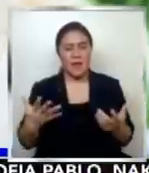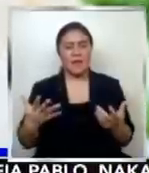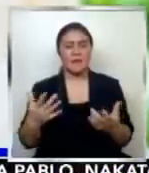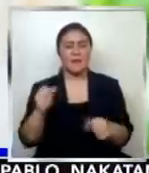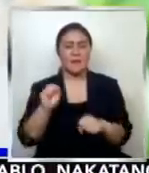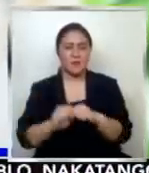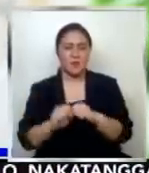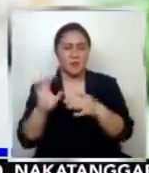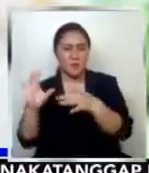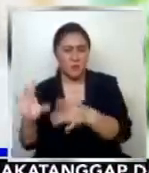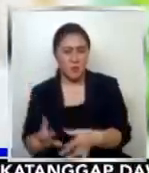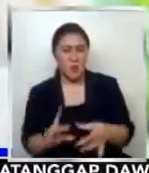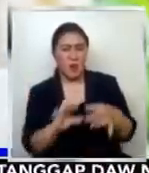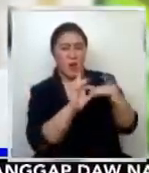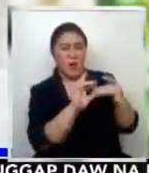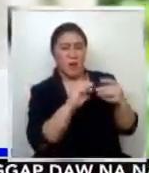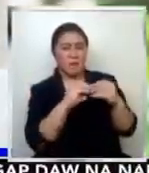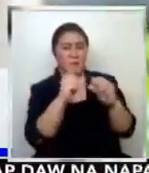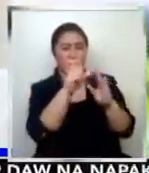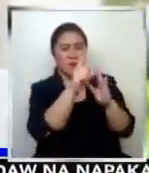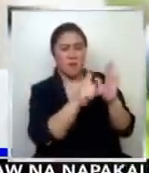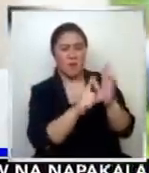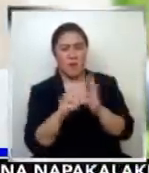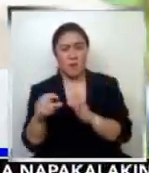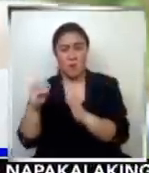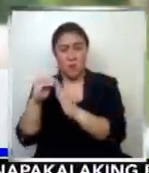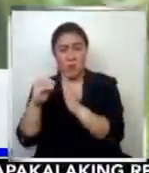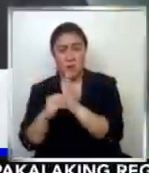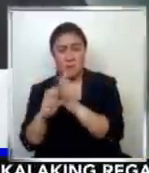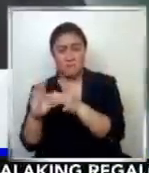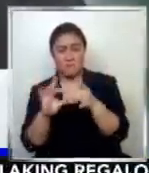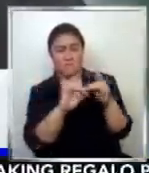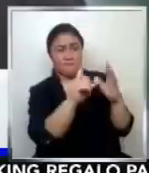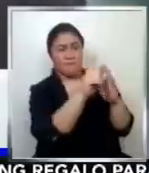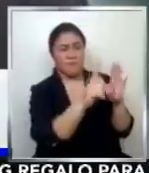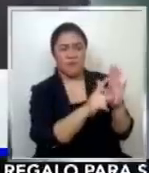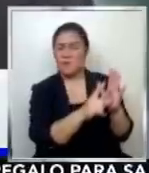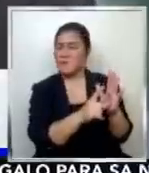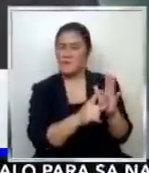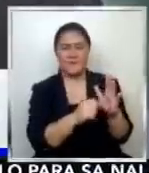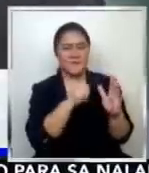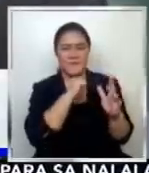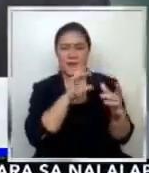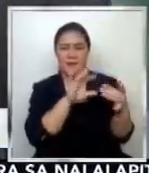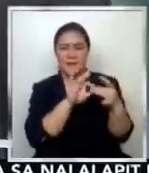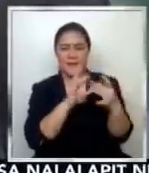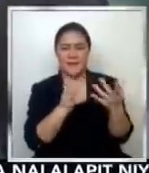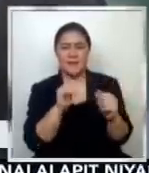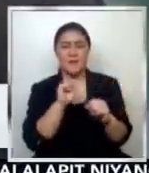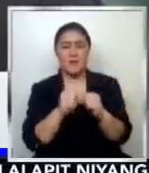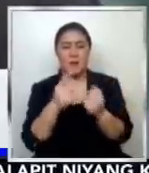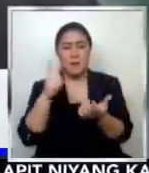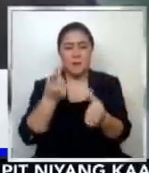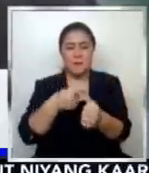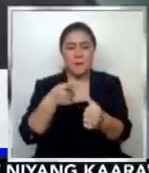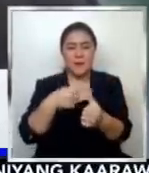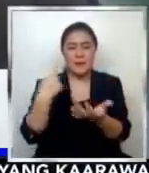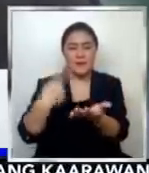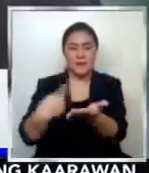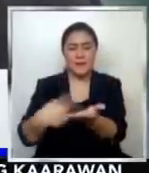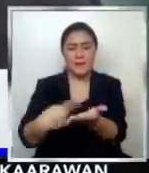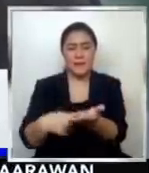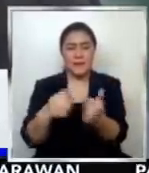sa batas natin. Siguro, with the information, pwede naming pag-usapan muna to with our